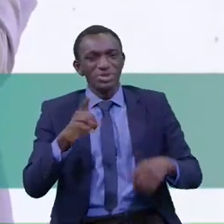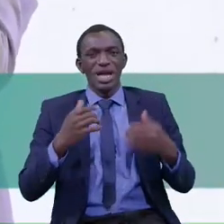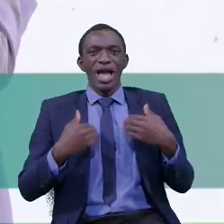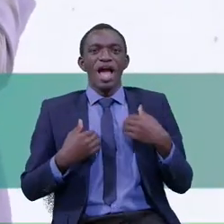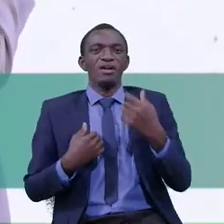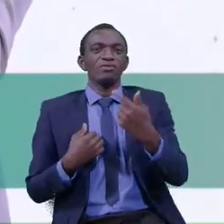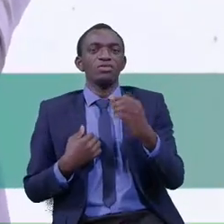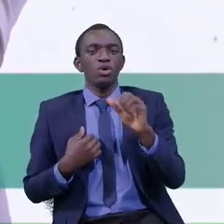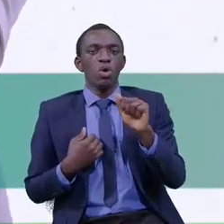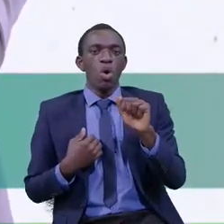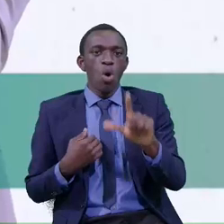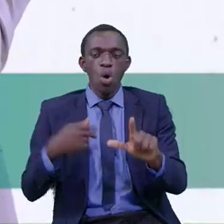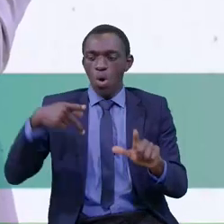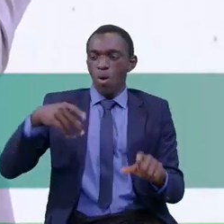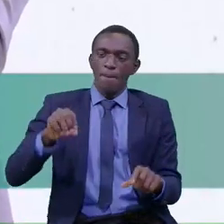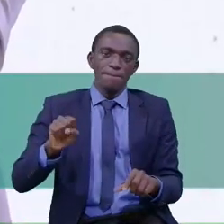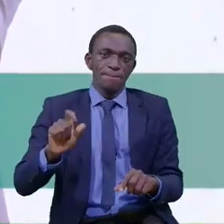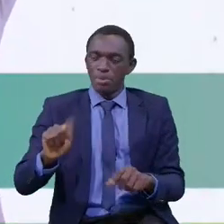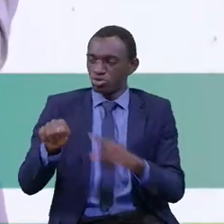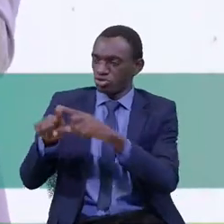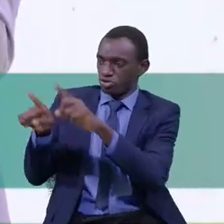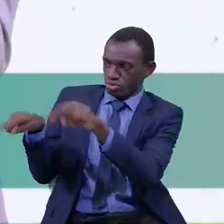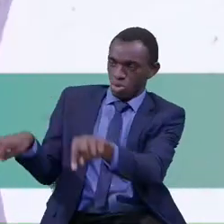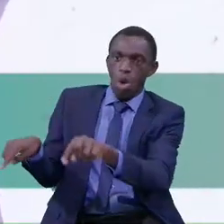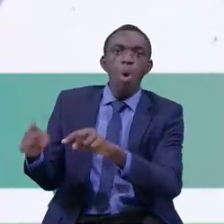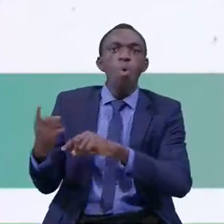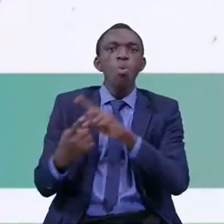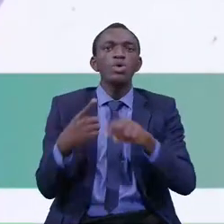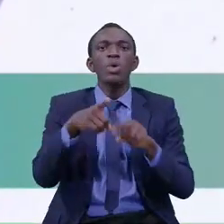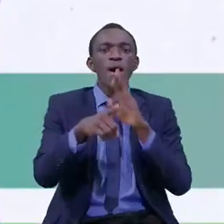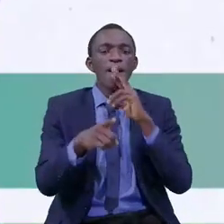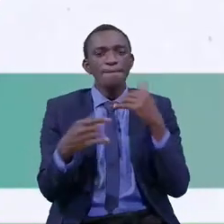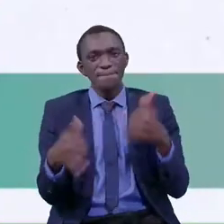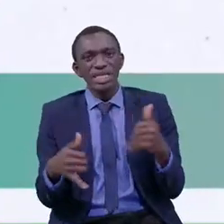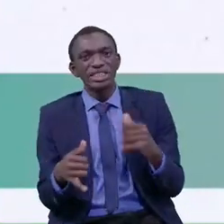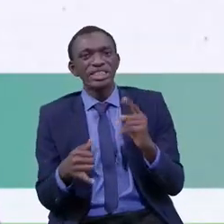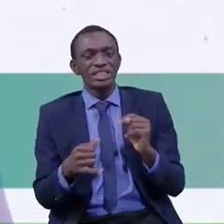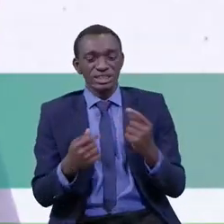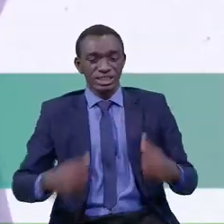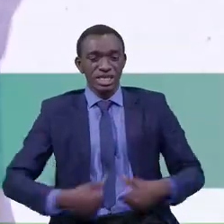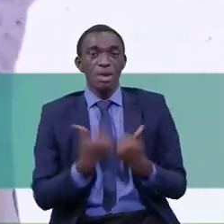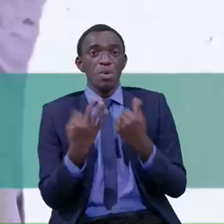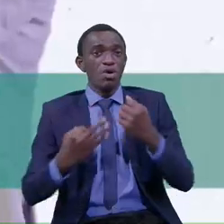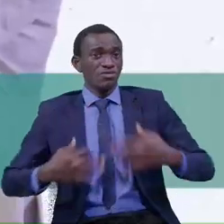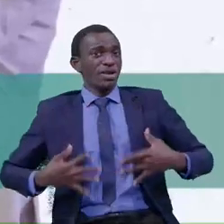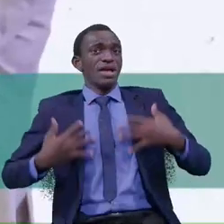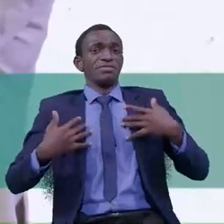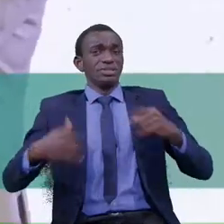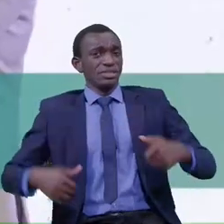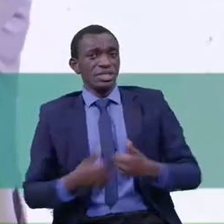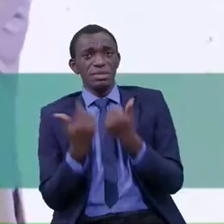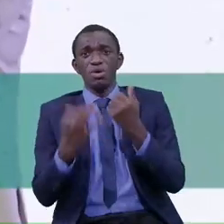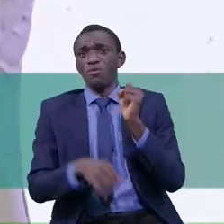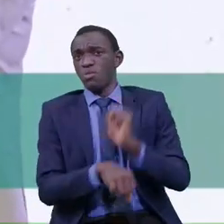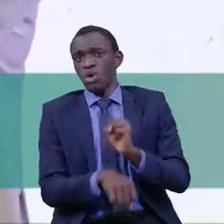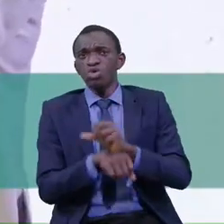que vous jouez le jeu de la vie, le jeu du ministère, vous devez avoir les poteaux, les